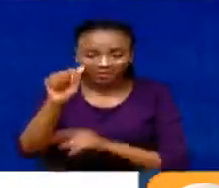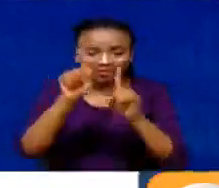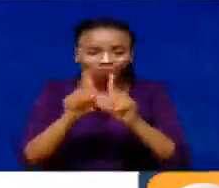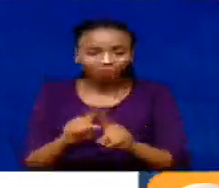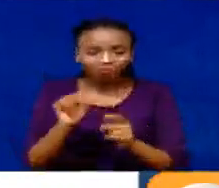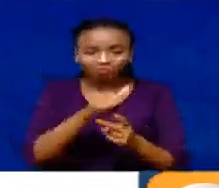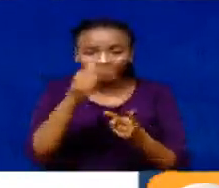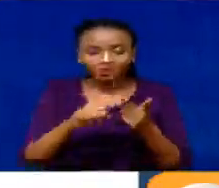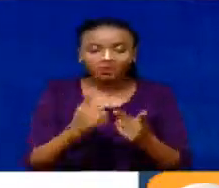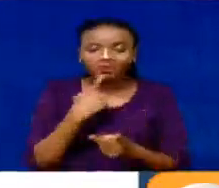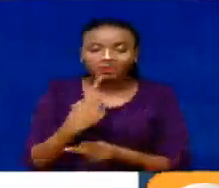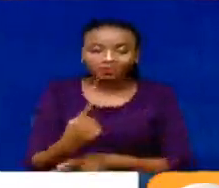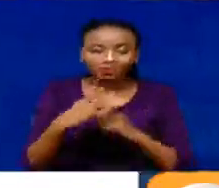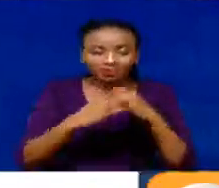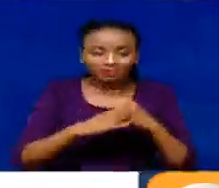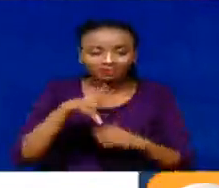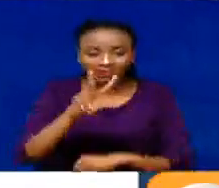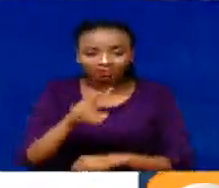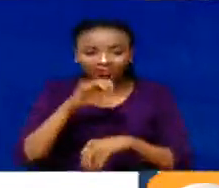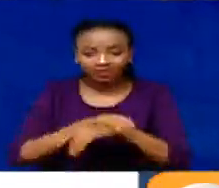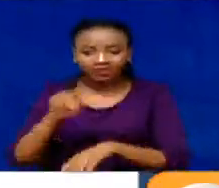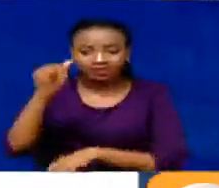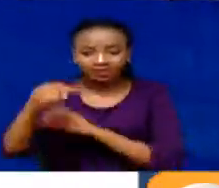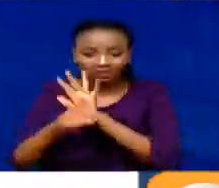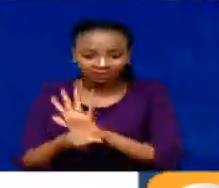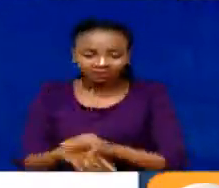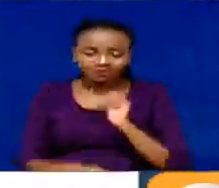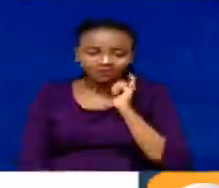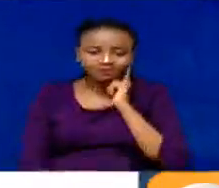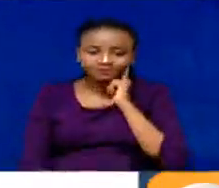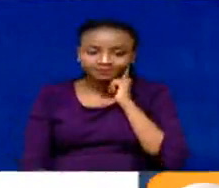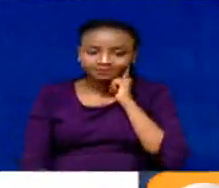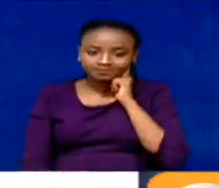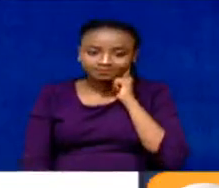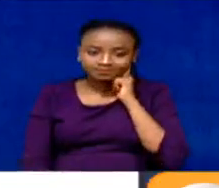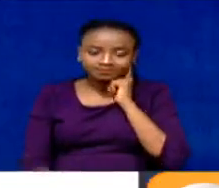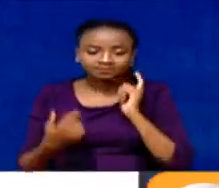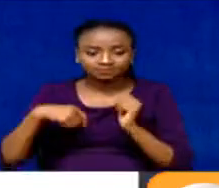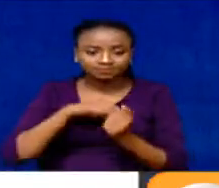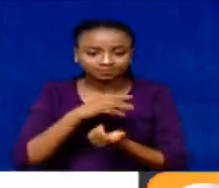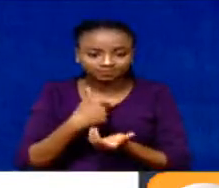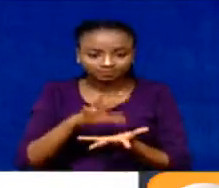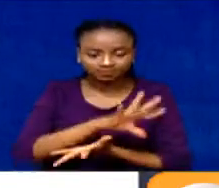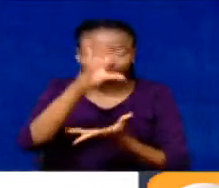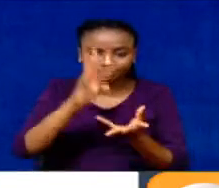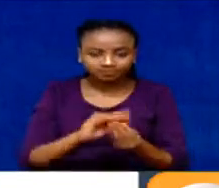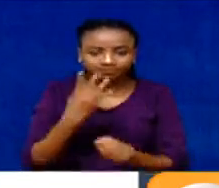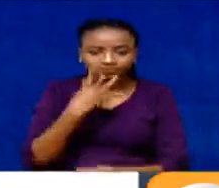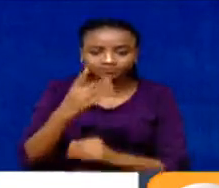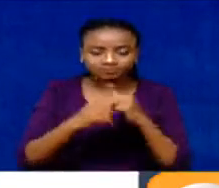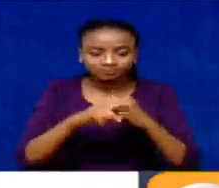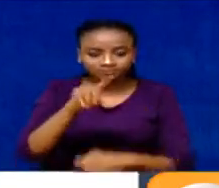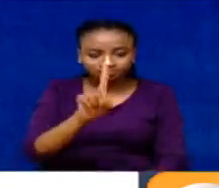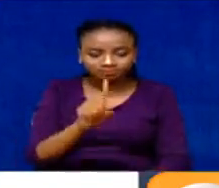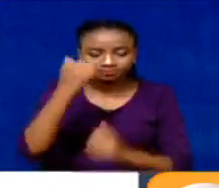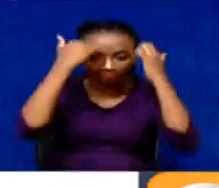wengine 192 wakipata alama ya A hasi. We had a total number of